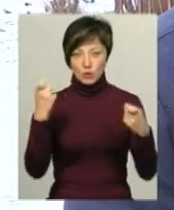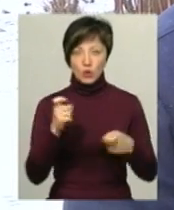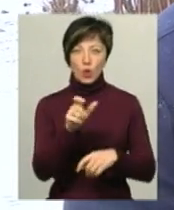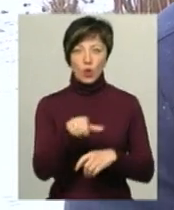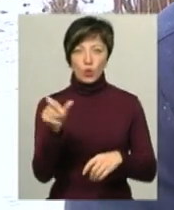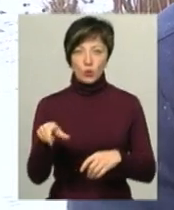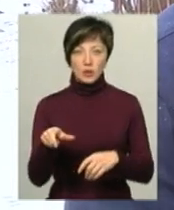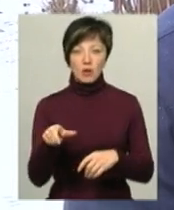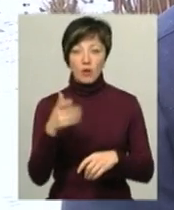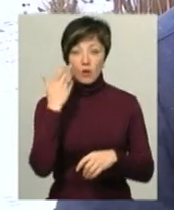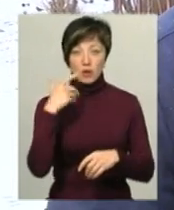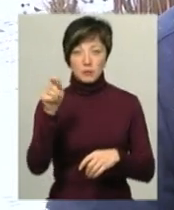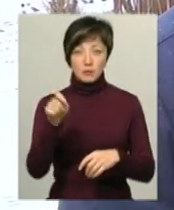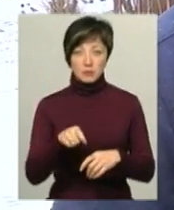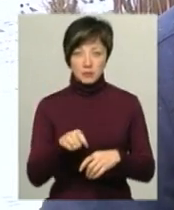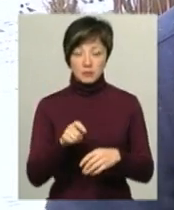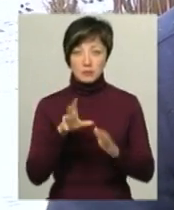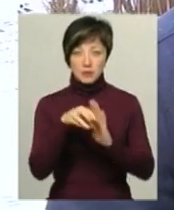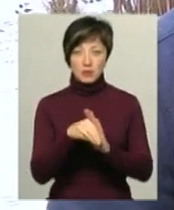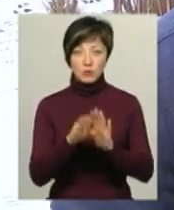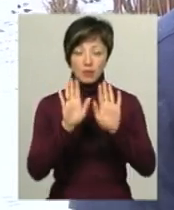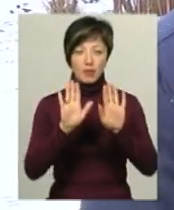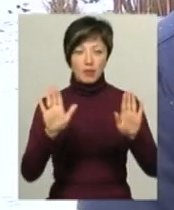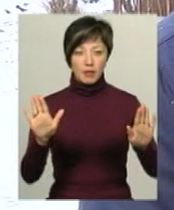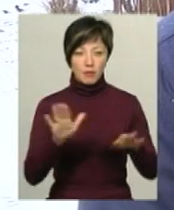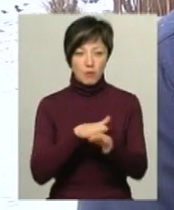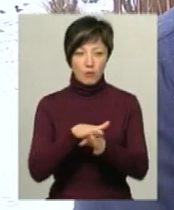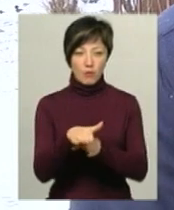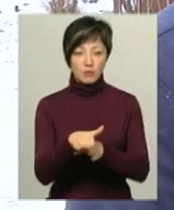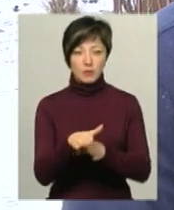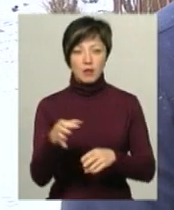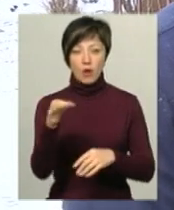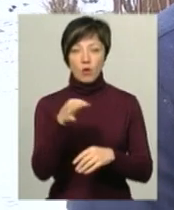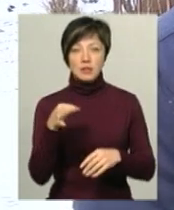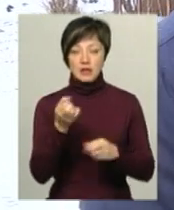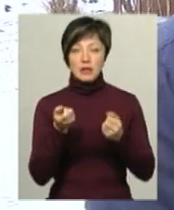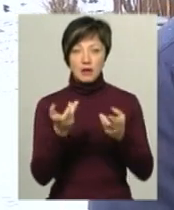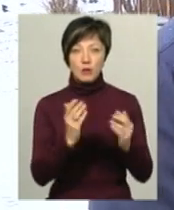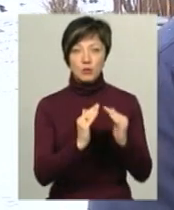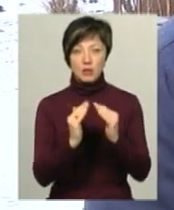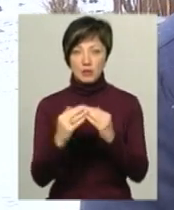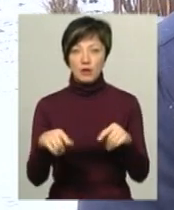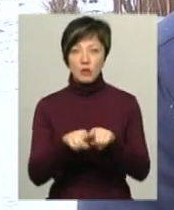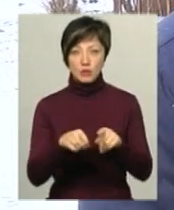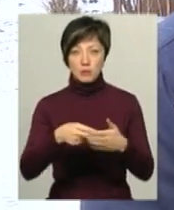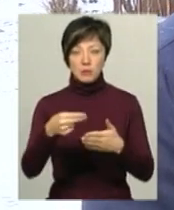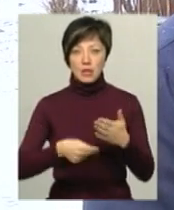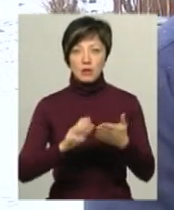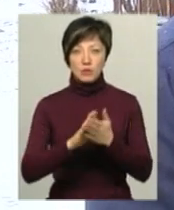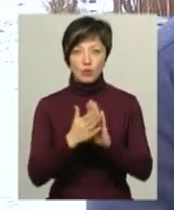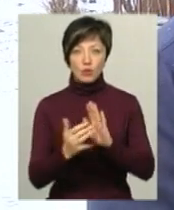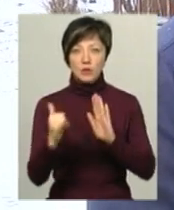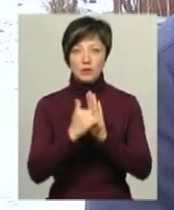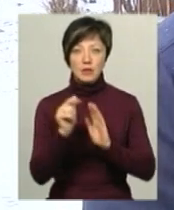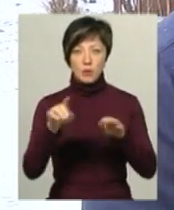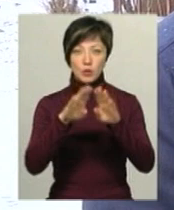заїжджають, вже заліплені, все заклеєне. Вже на Озерні ми там кілька будинків також підписали з ОСББ, поставили там